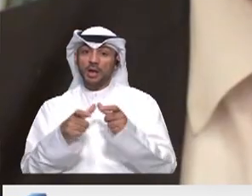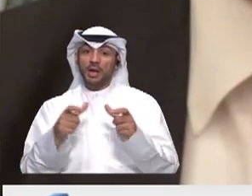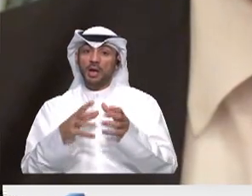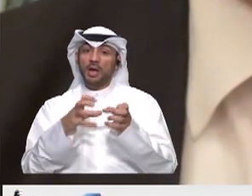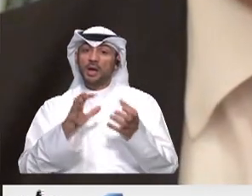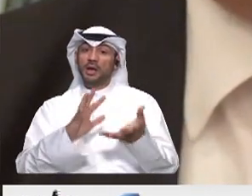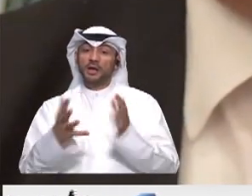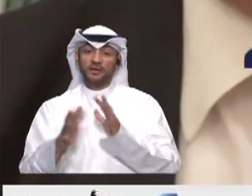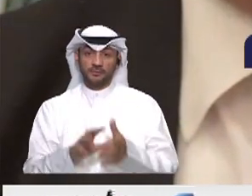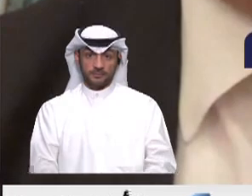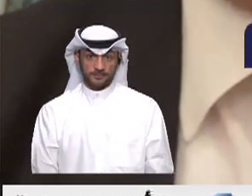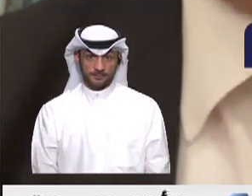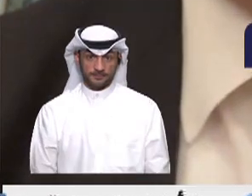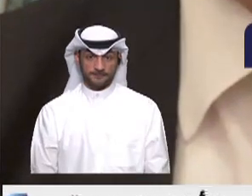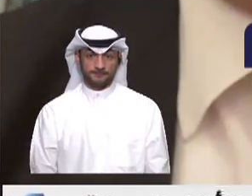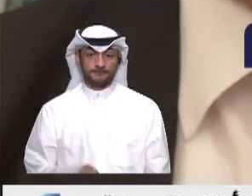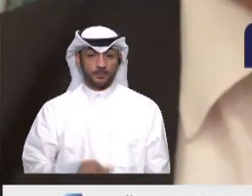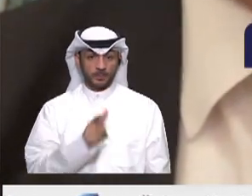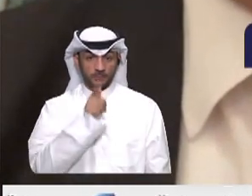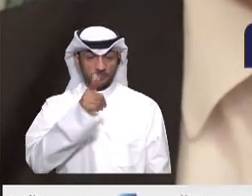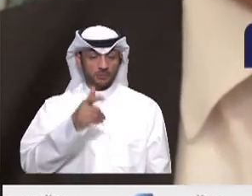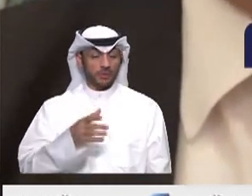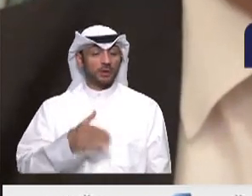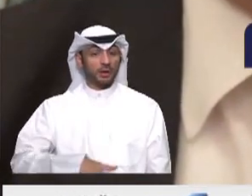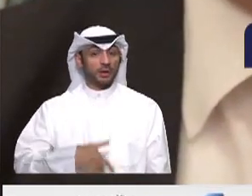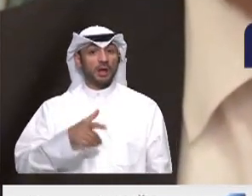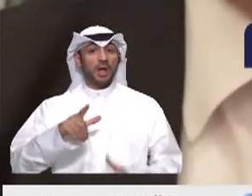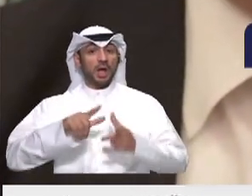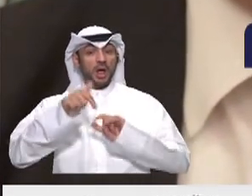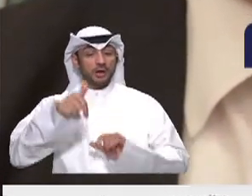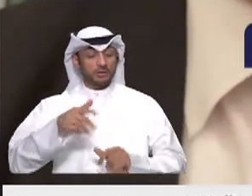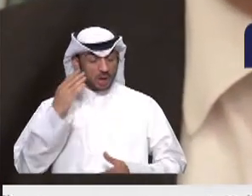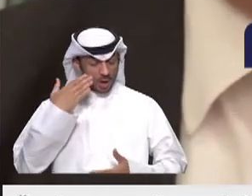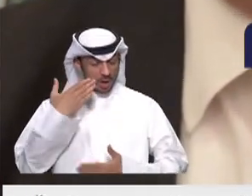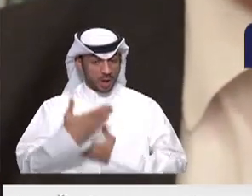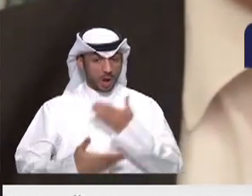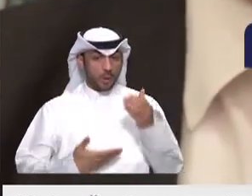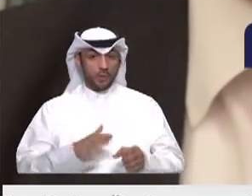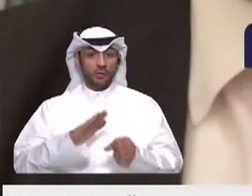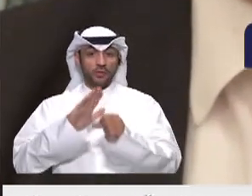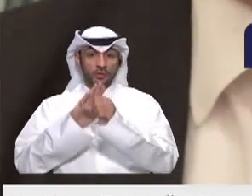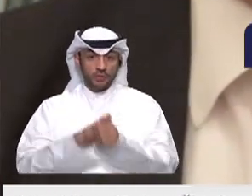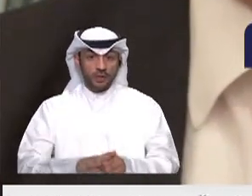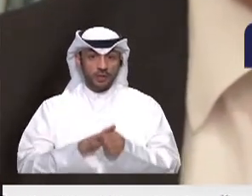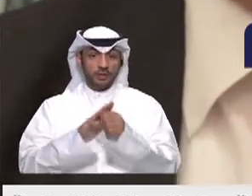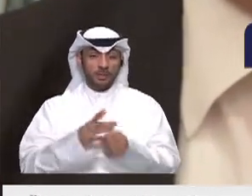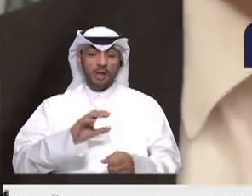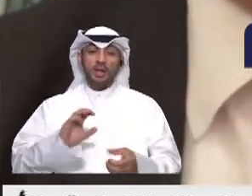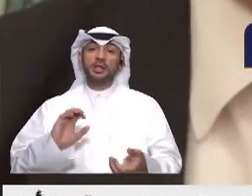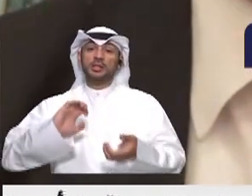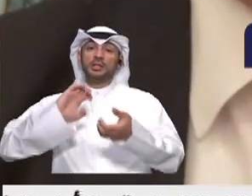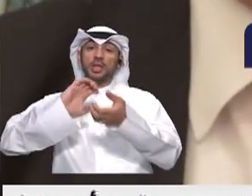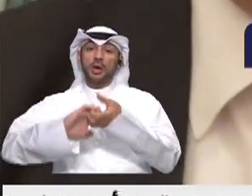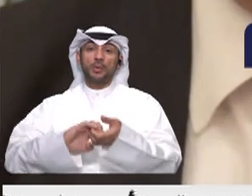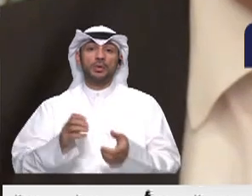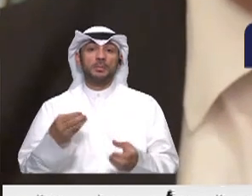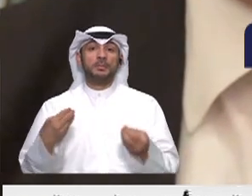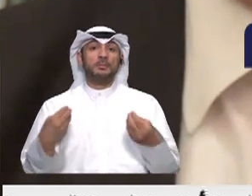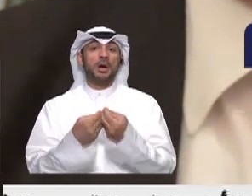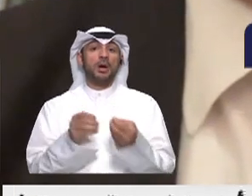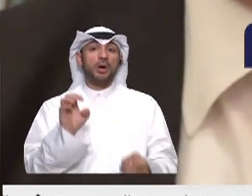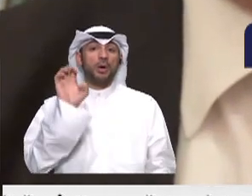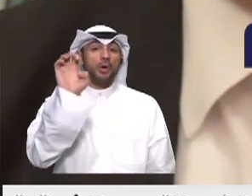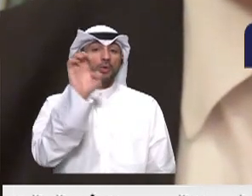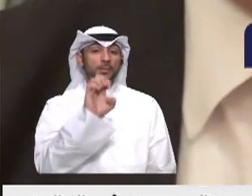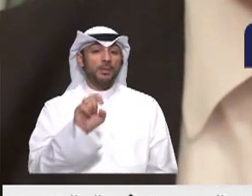بالفعل ستحاول دول الخليج أن تضغط أو أن تتعاون مع دول الاتحاد الأوروبي في هذا المجال،